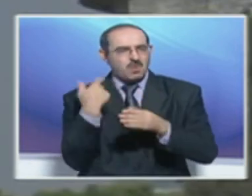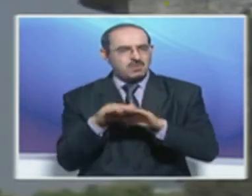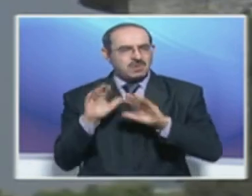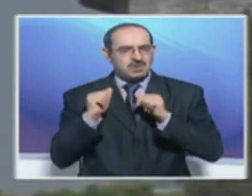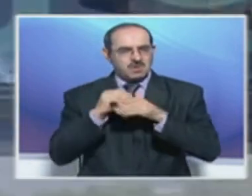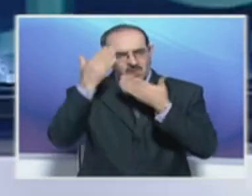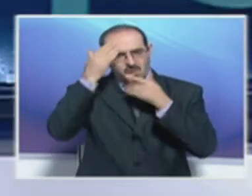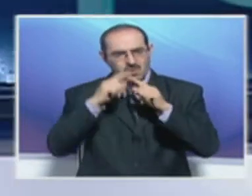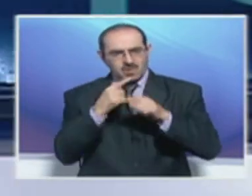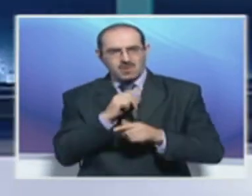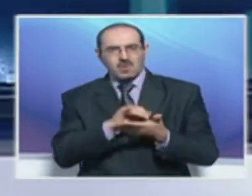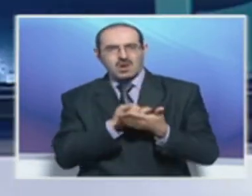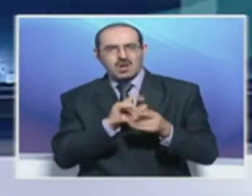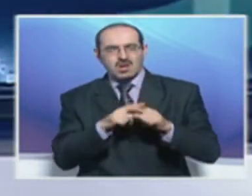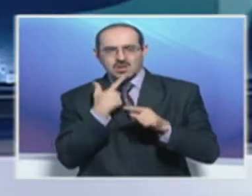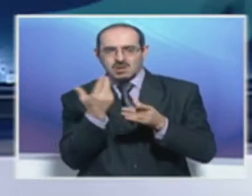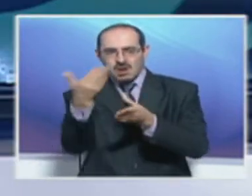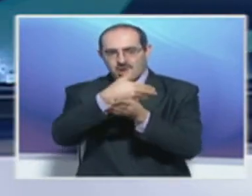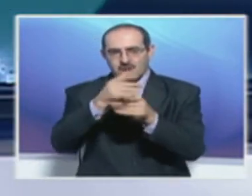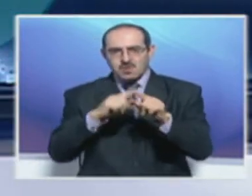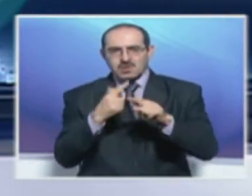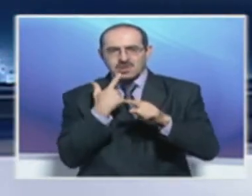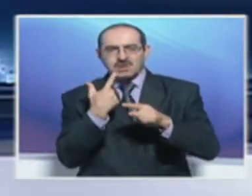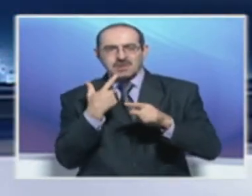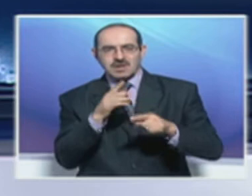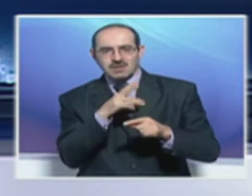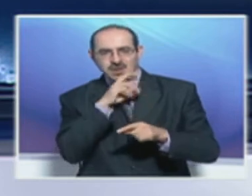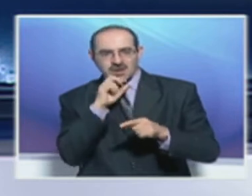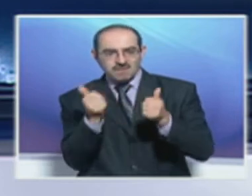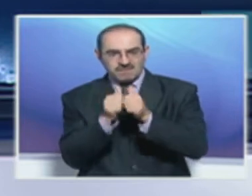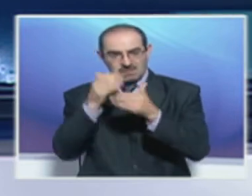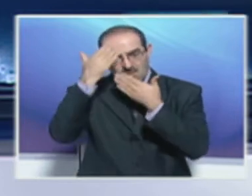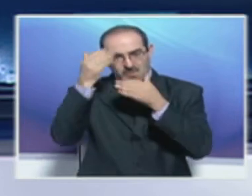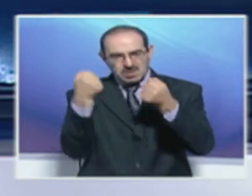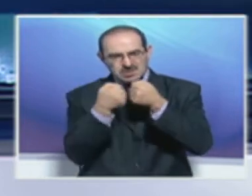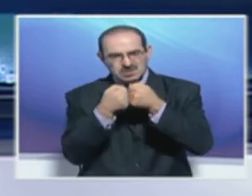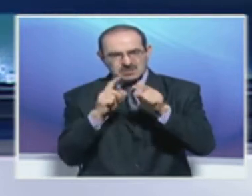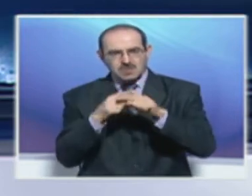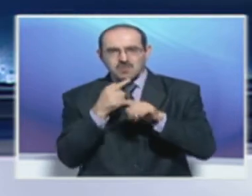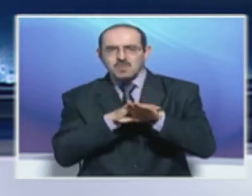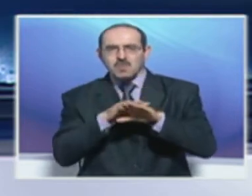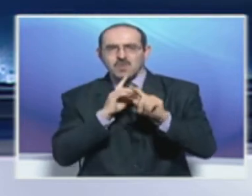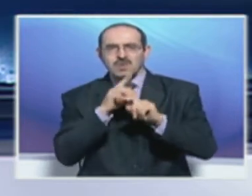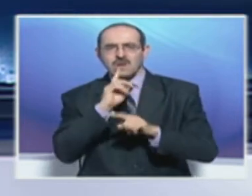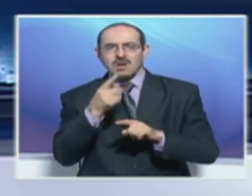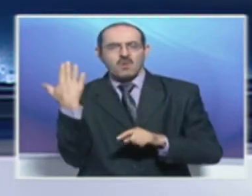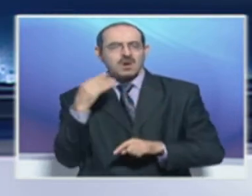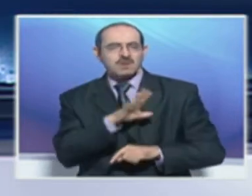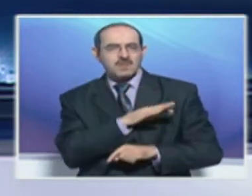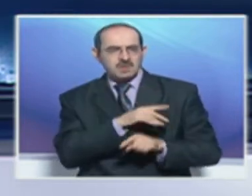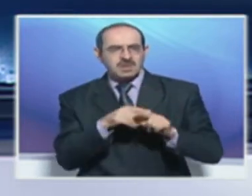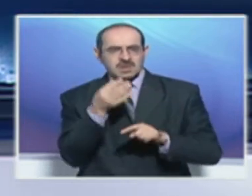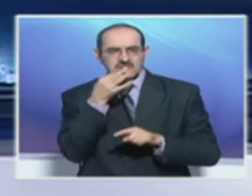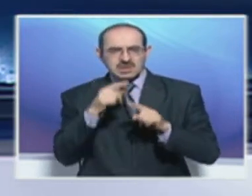السلطة من واشنطن دور الوسيط في النزاع بين إسرائيل مع إسرائيل عقب قرار الرئيس دونالد